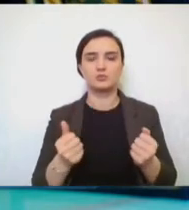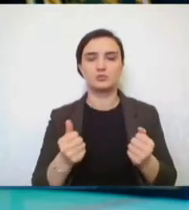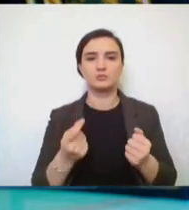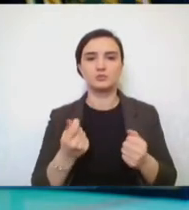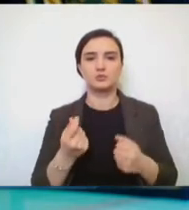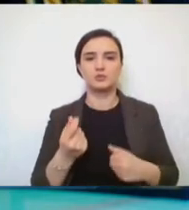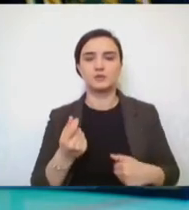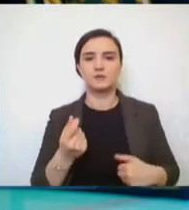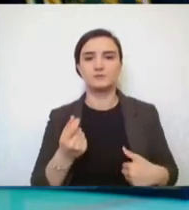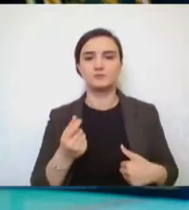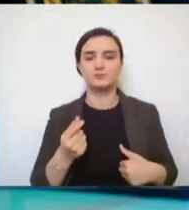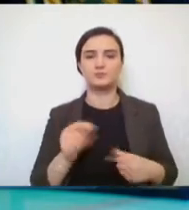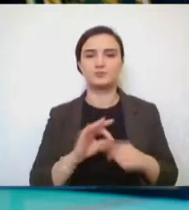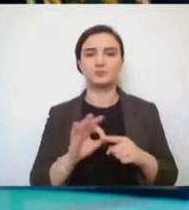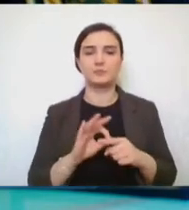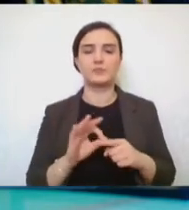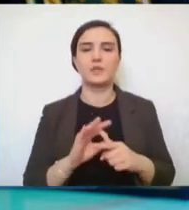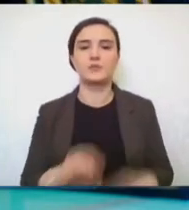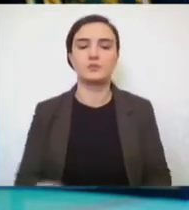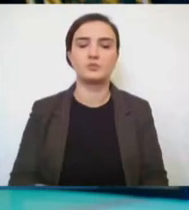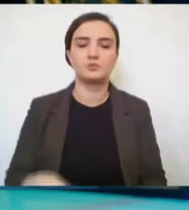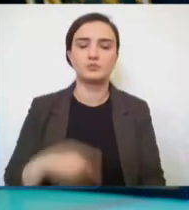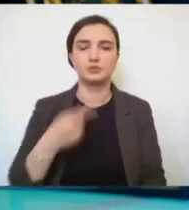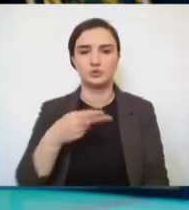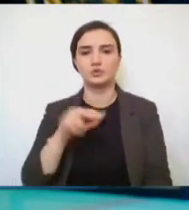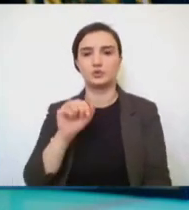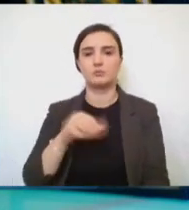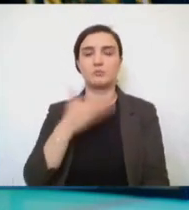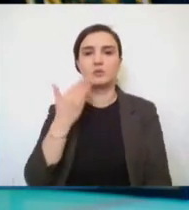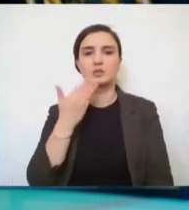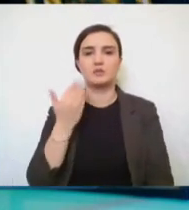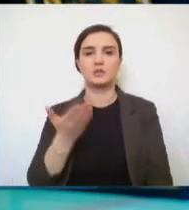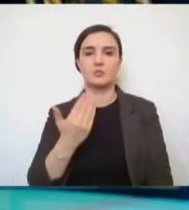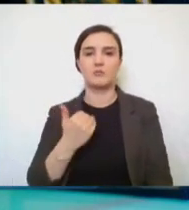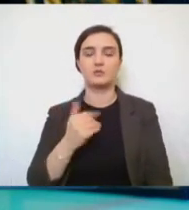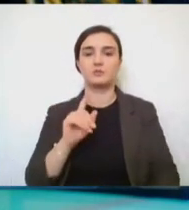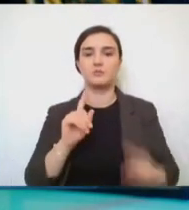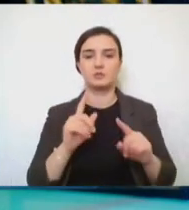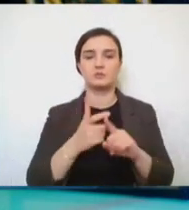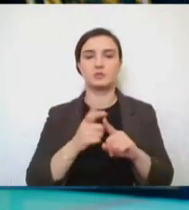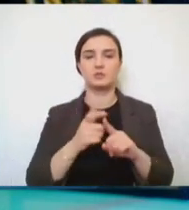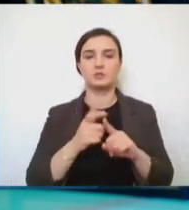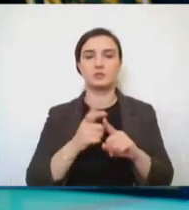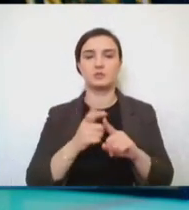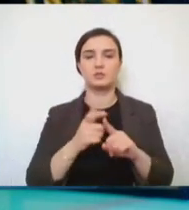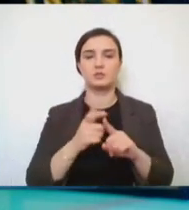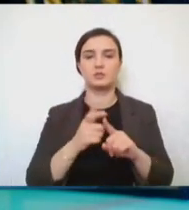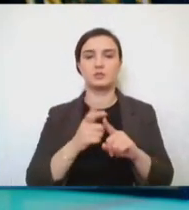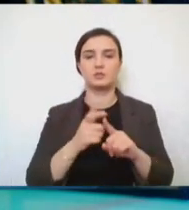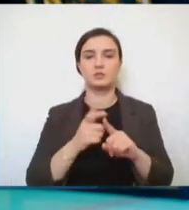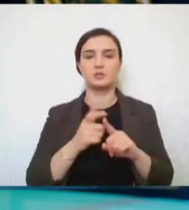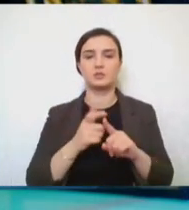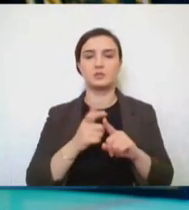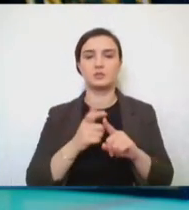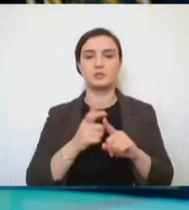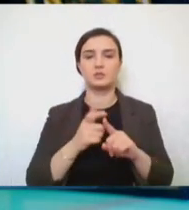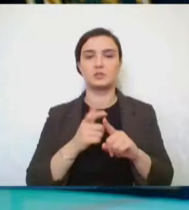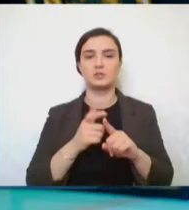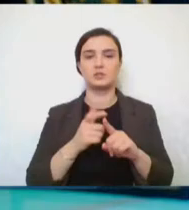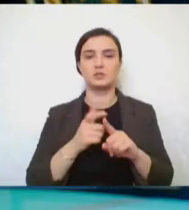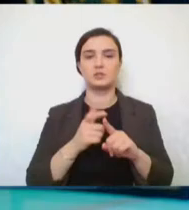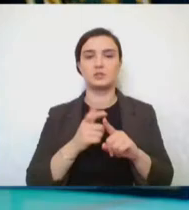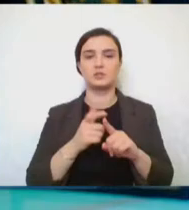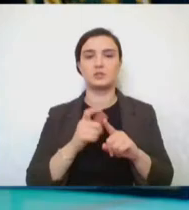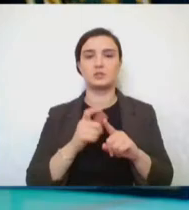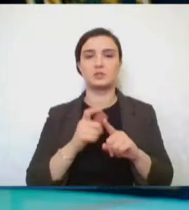ნევრული სისტემის დაბალანსებით შეიძლება მარტივად გამოვიდეთ, მაგრამ ძალიან მნიშვნელოვანია ექიმის მიერ იქნეს სწორად შეფასებული. სწორია,